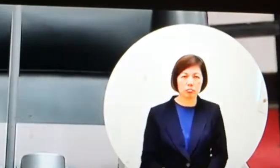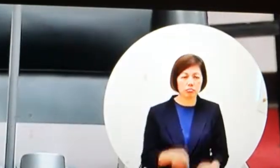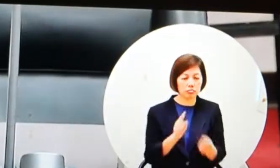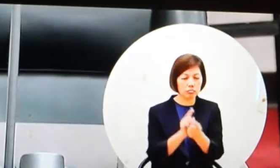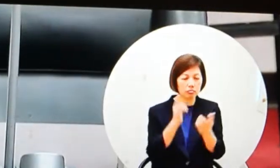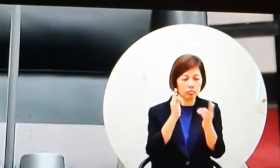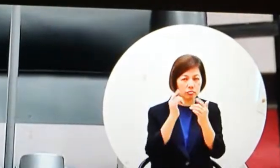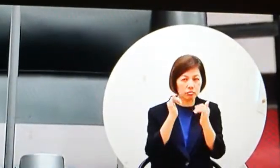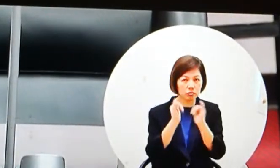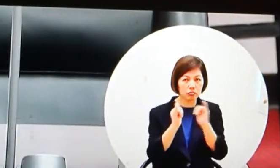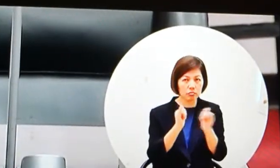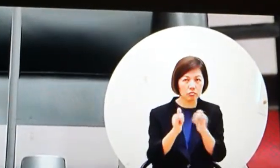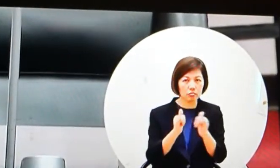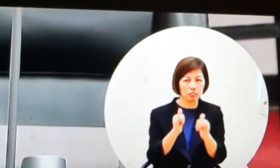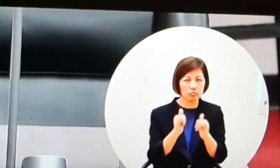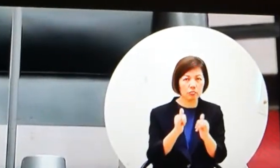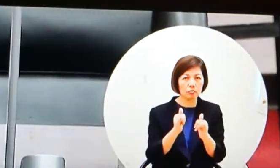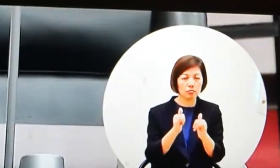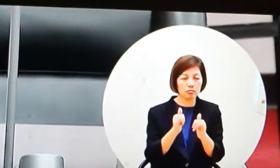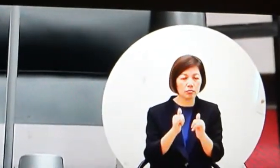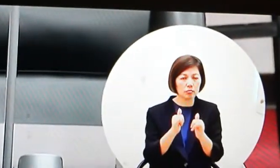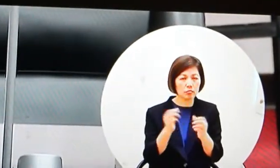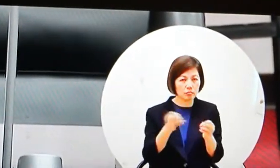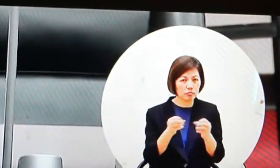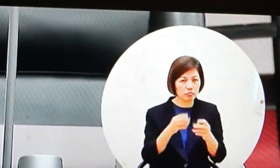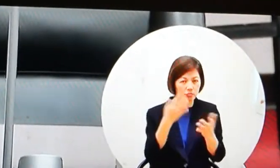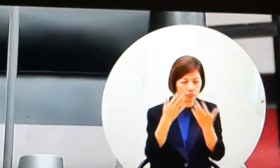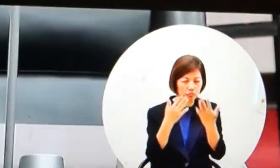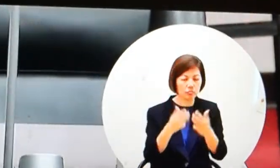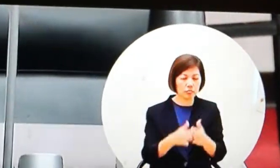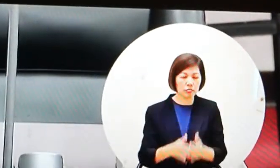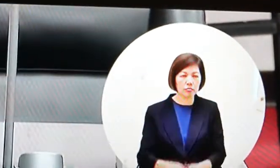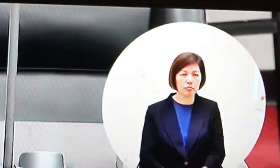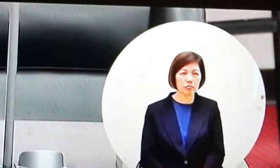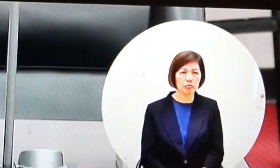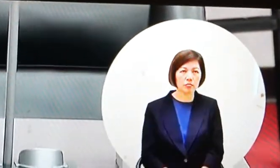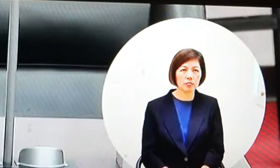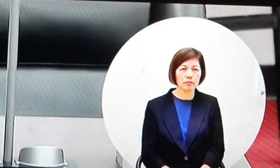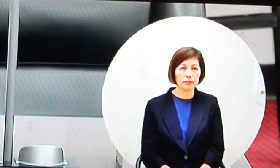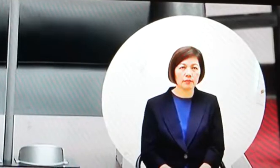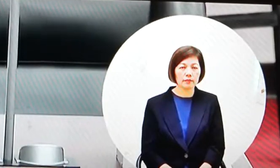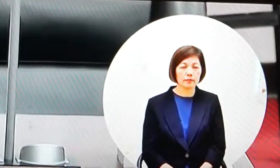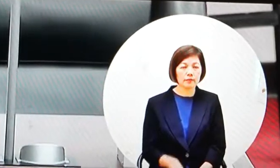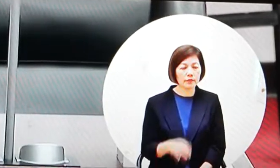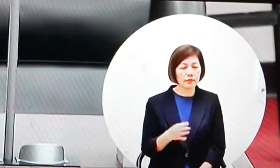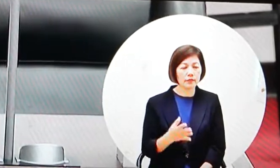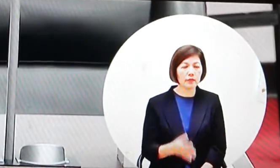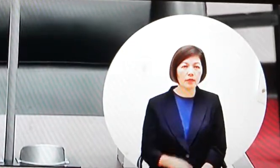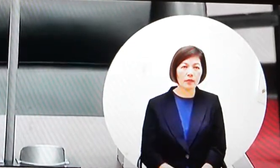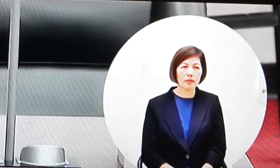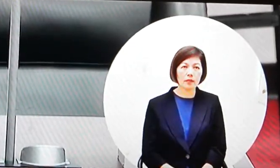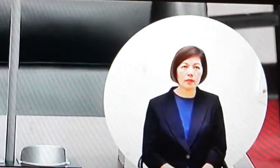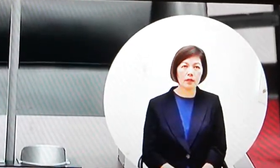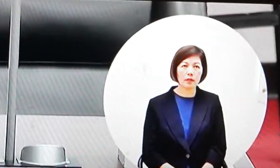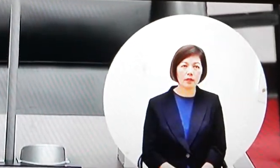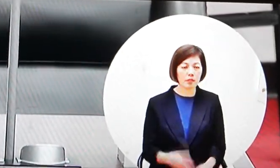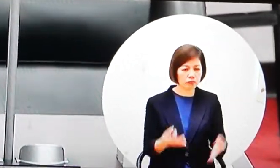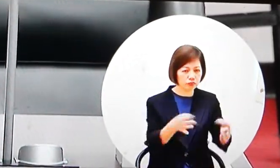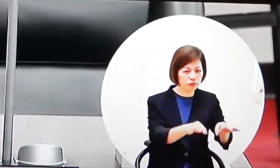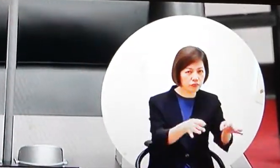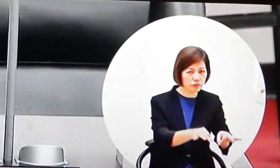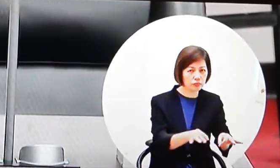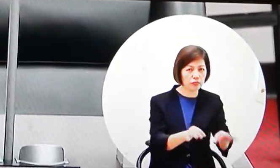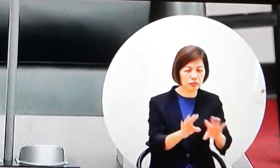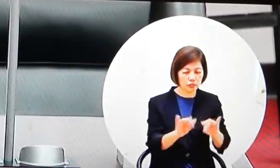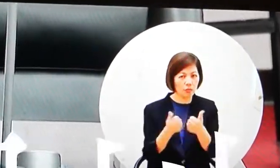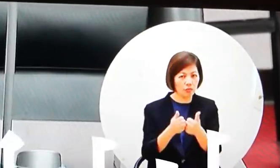我觉得我们很中心在谈这个问题哦。这个是，因为它会成为一个就是捐钱嘛，要捐地才会成